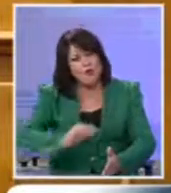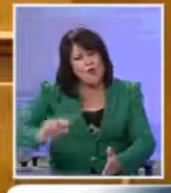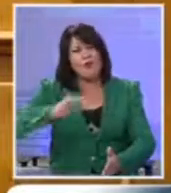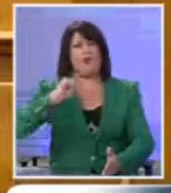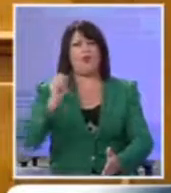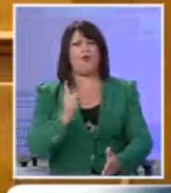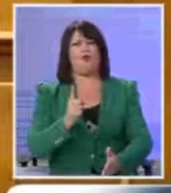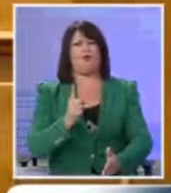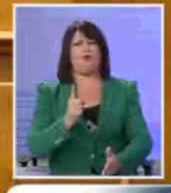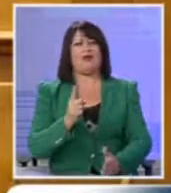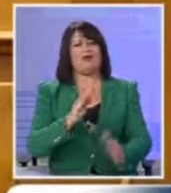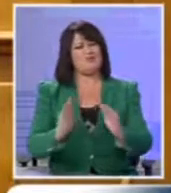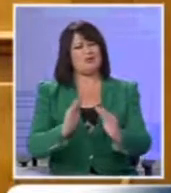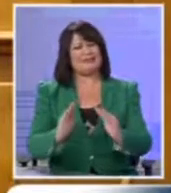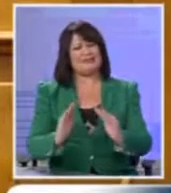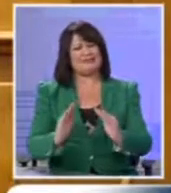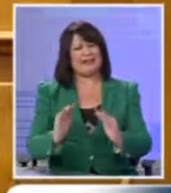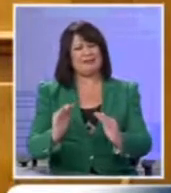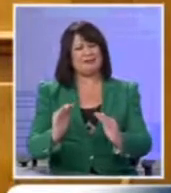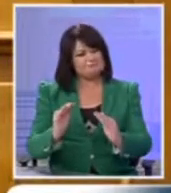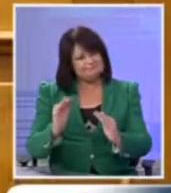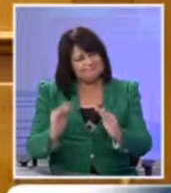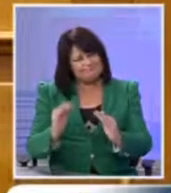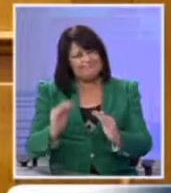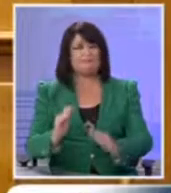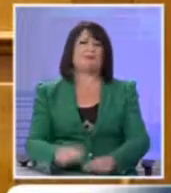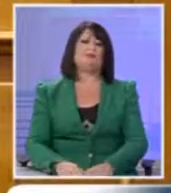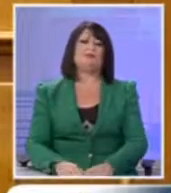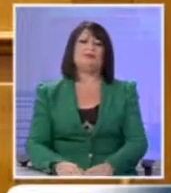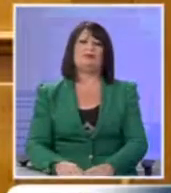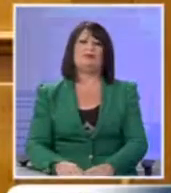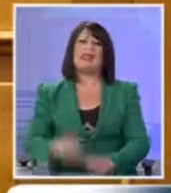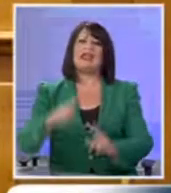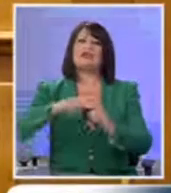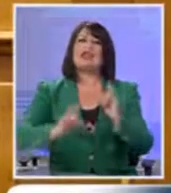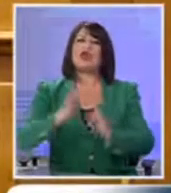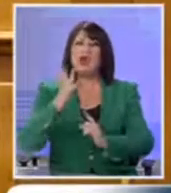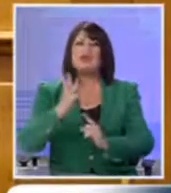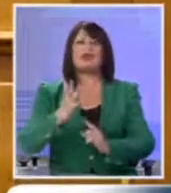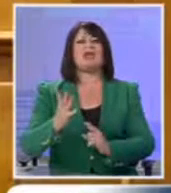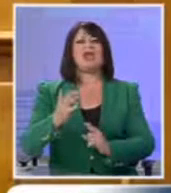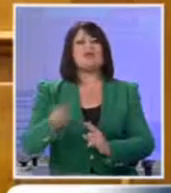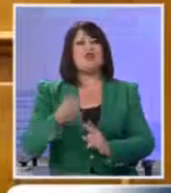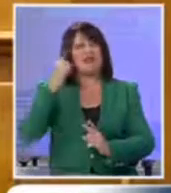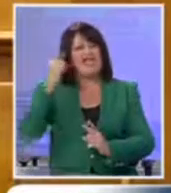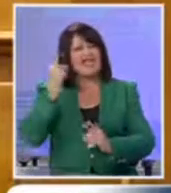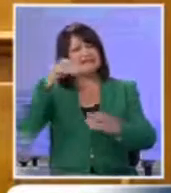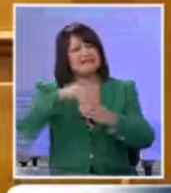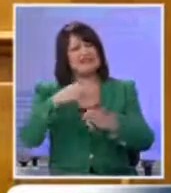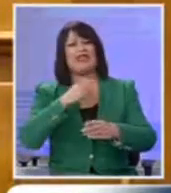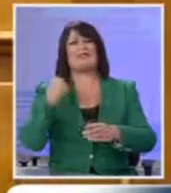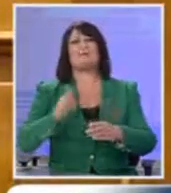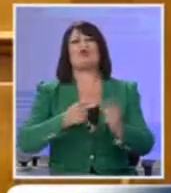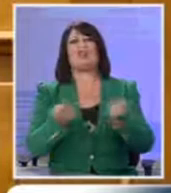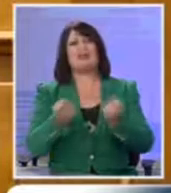των χαμηλών στρωμάτων, την χρήση τεχνολογίας και καινοτομίας στη δημόσια διοίκηση, τη στήριξη ιδιωτικών